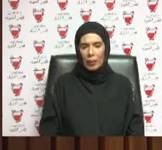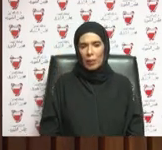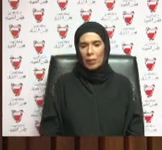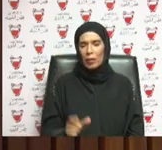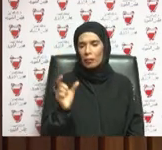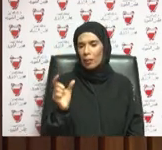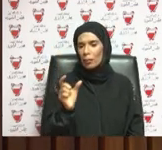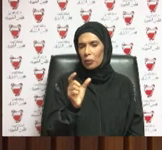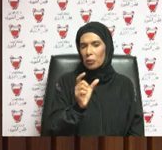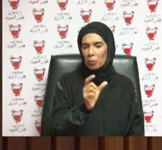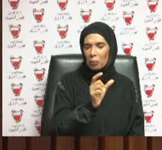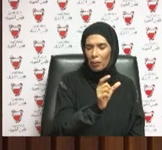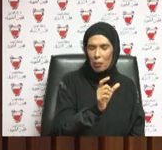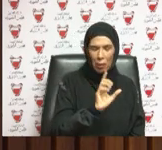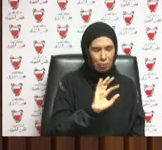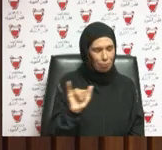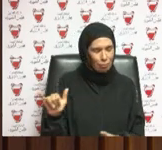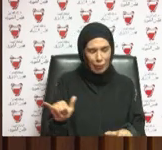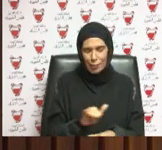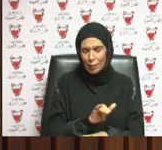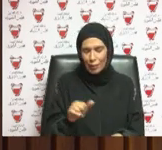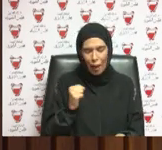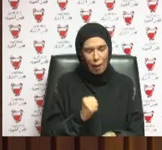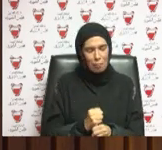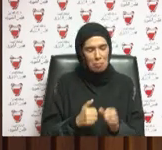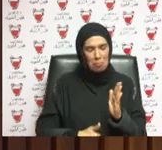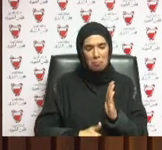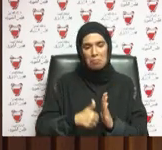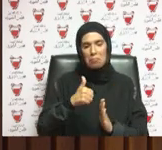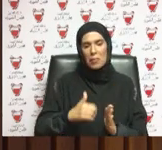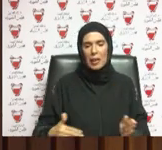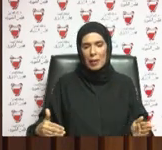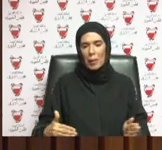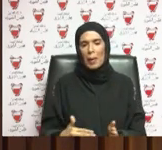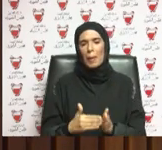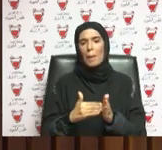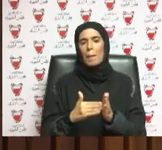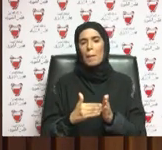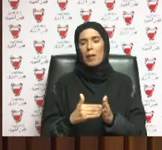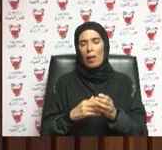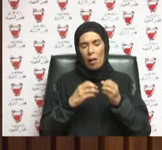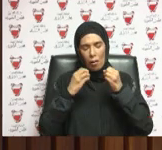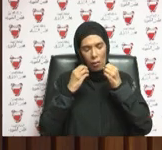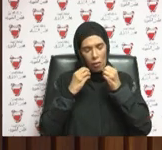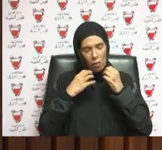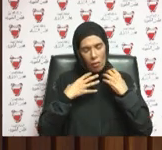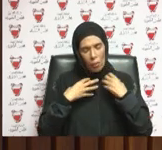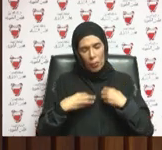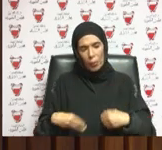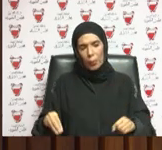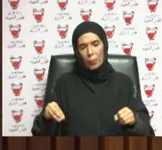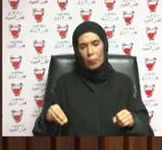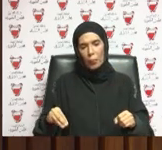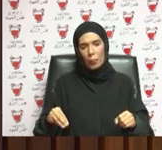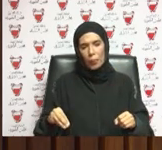مهما طالت لن تفيه حقه. وفي الختام لا نجد ما نقوله سوى أننا فقدناه حقا، وستظل